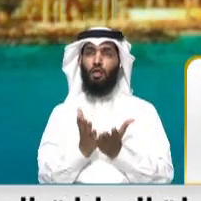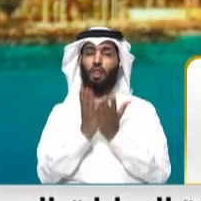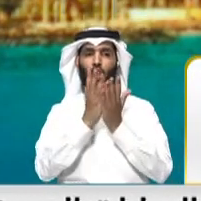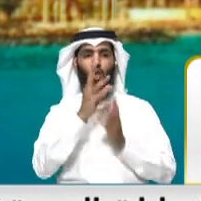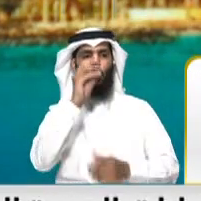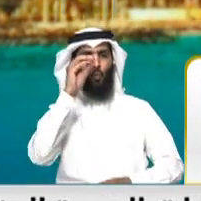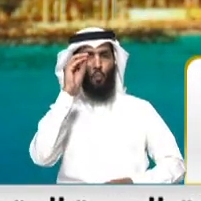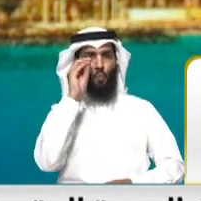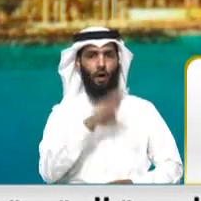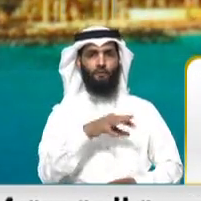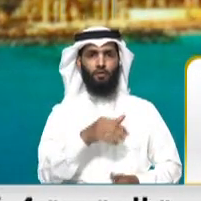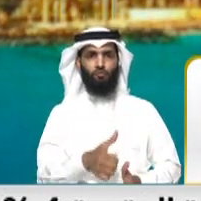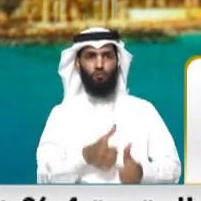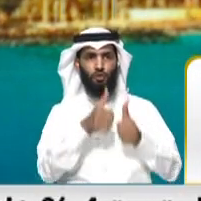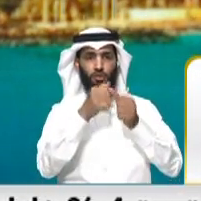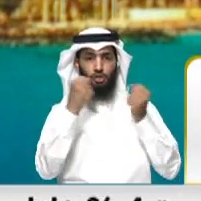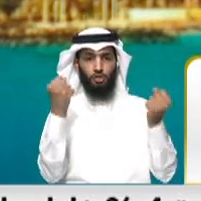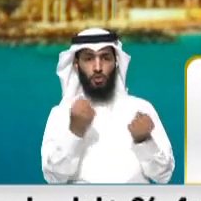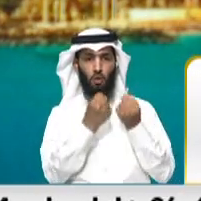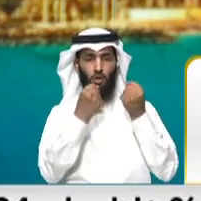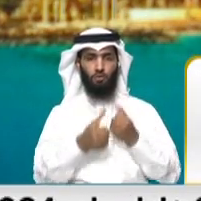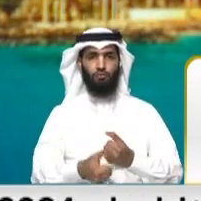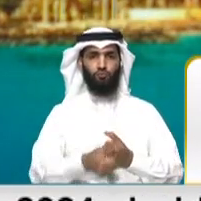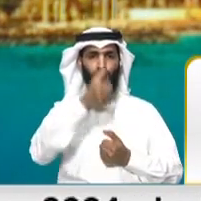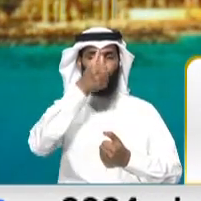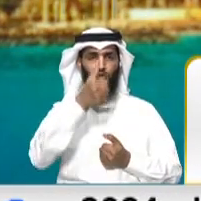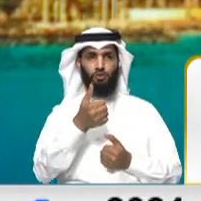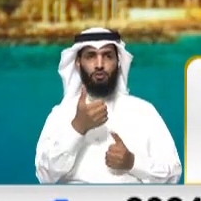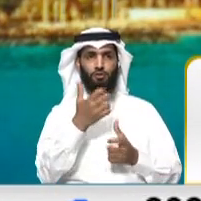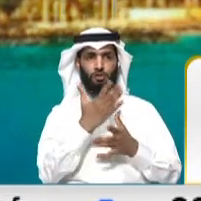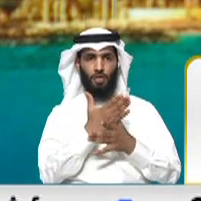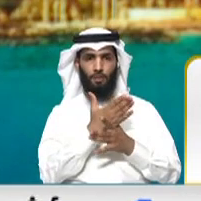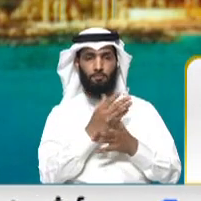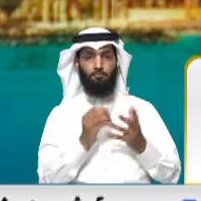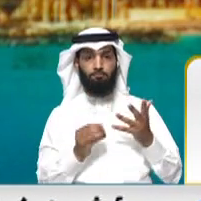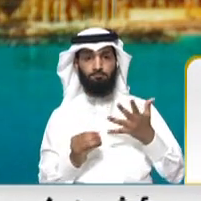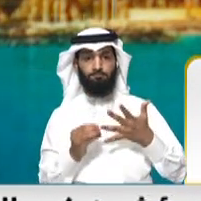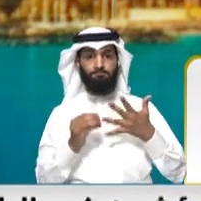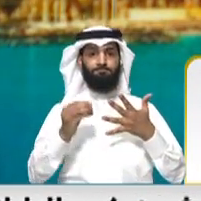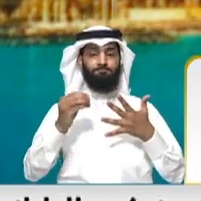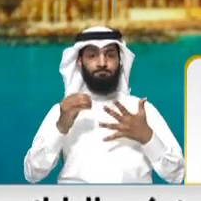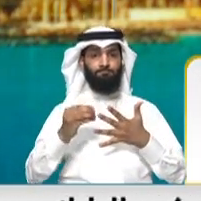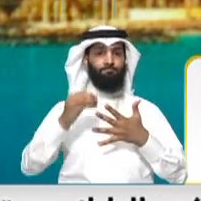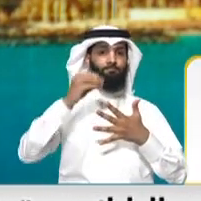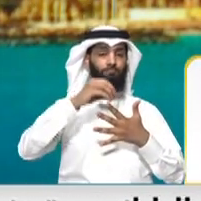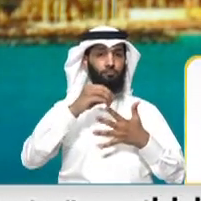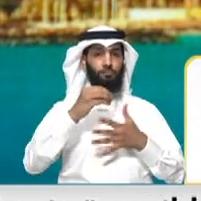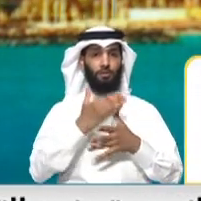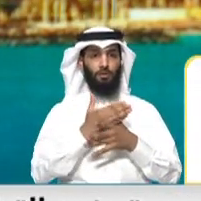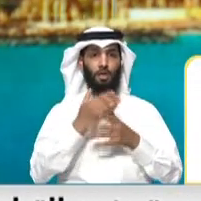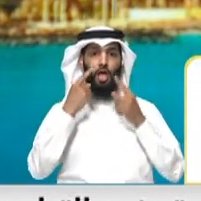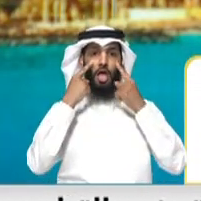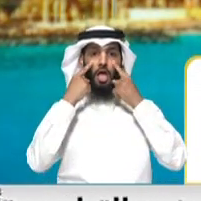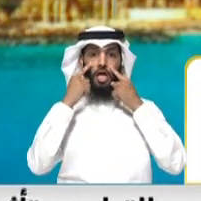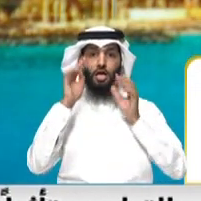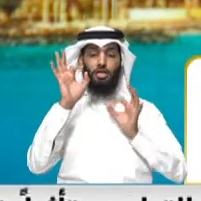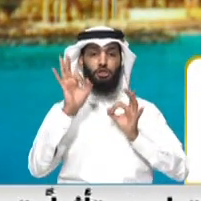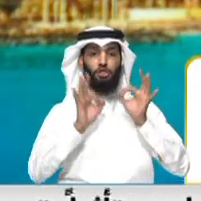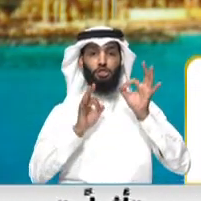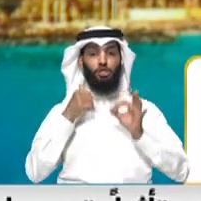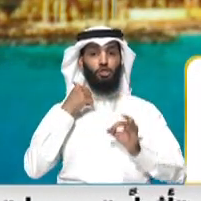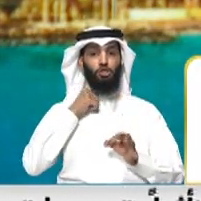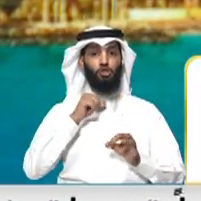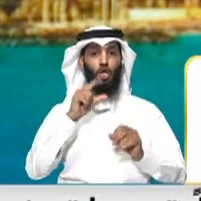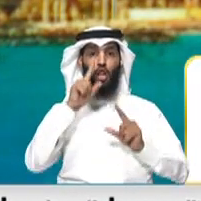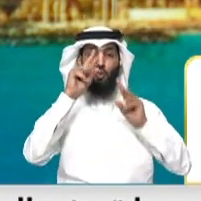والتوفيق في اجتياز هذه الدورة واعتلائهم عتبة مرحلة جديدة من الحياة الدبلوماسية خدمة